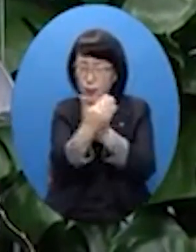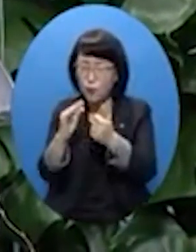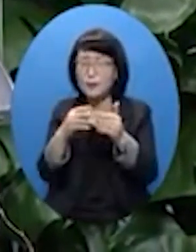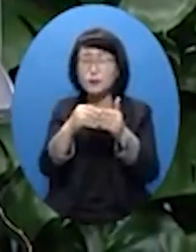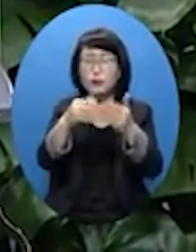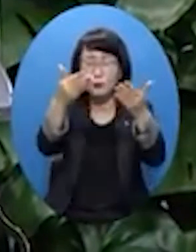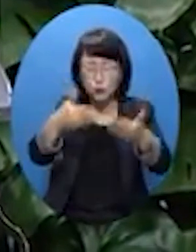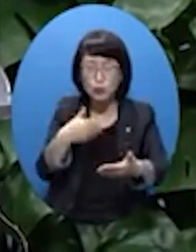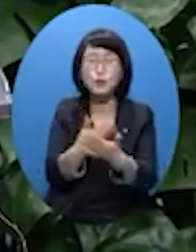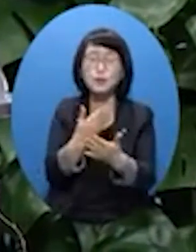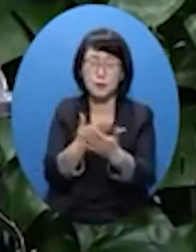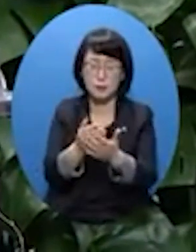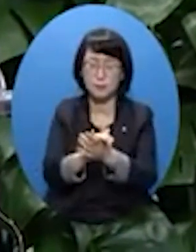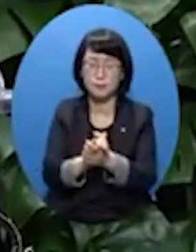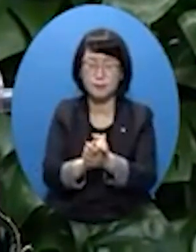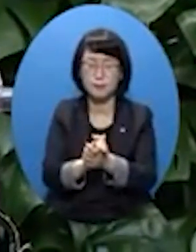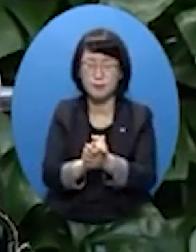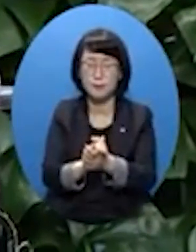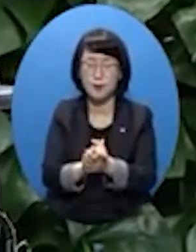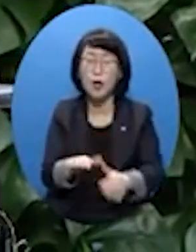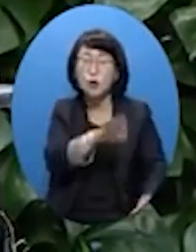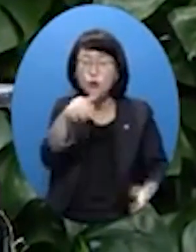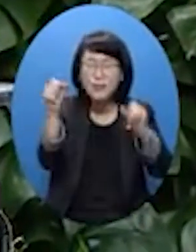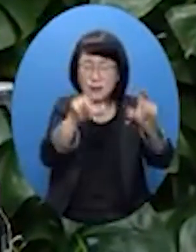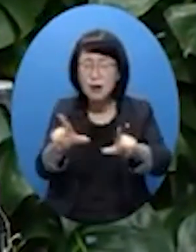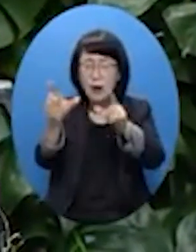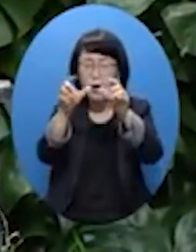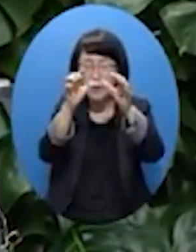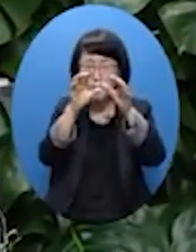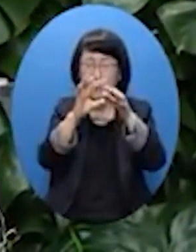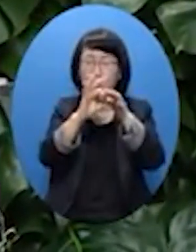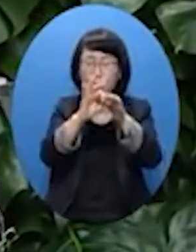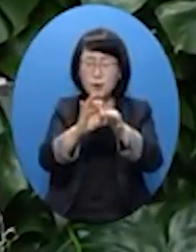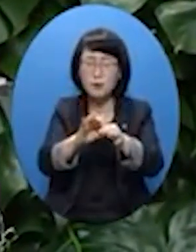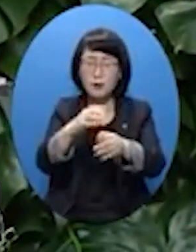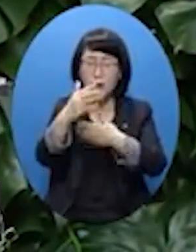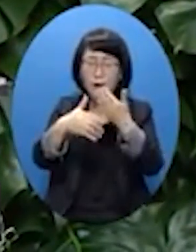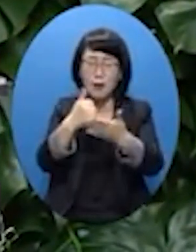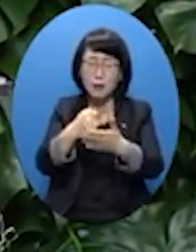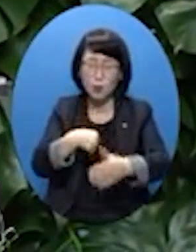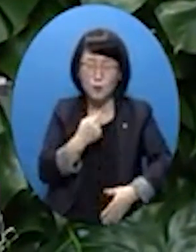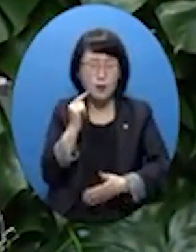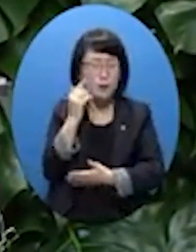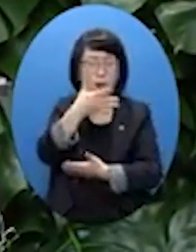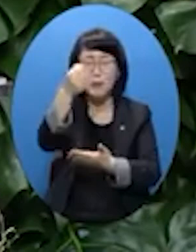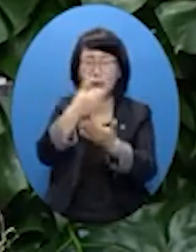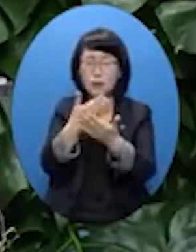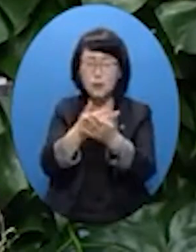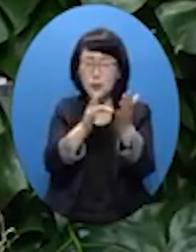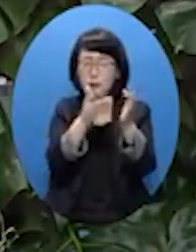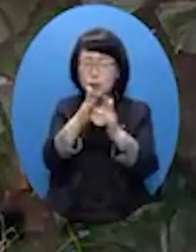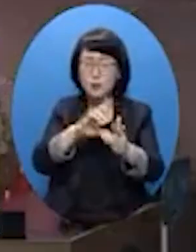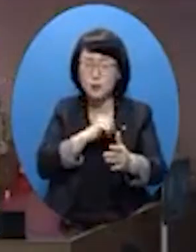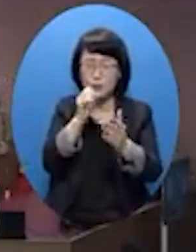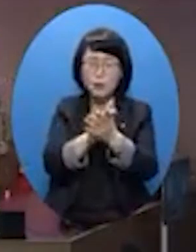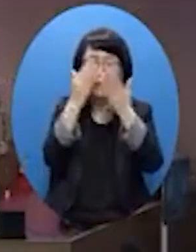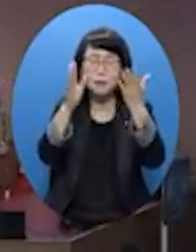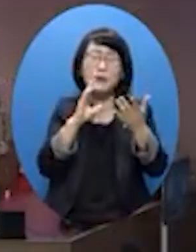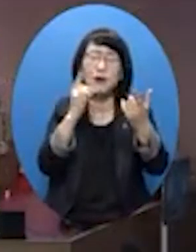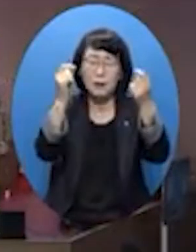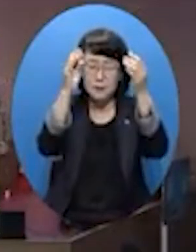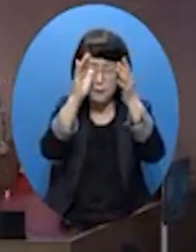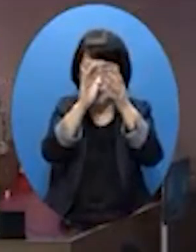인도하여 주시옵소서 우리들의 삶을 통하여 취임 흘러 영광을 받으시옵소서 예수님의 이름으로 기도 올릴